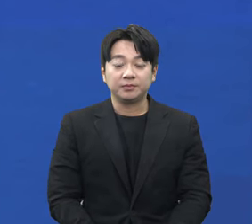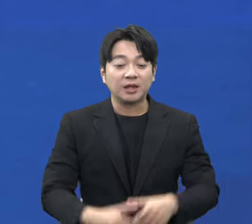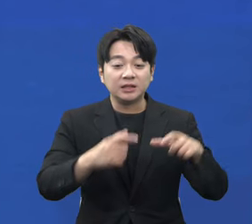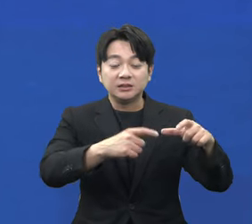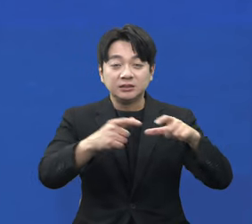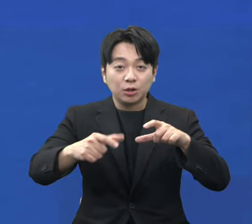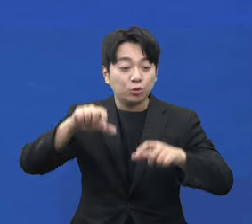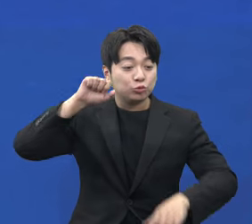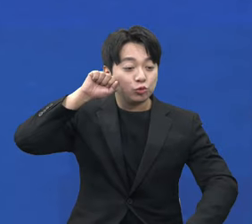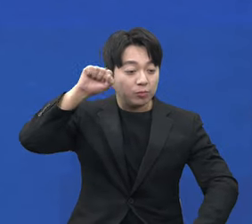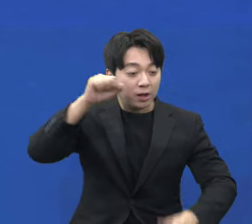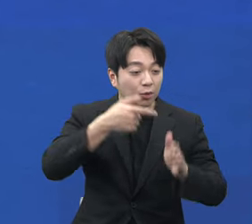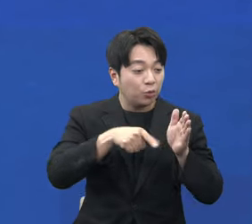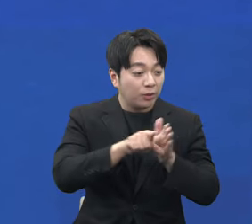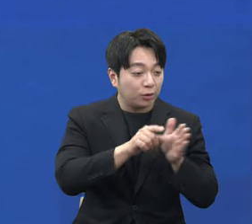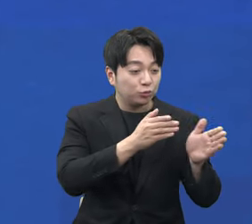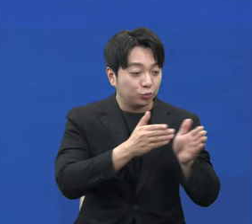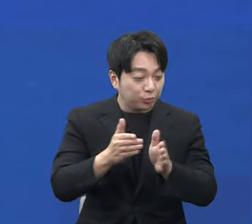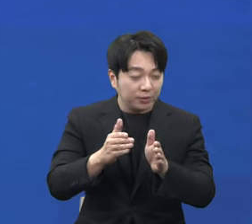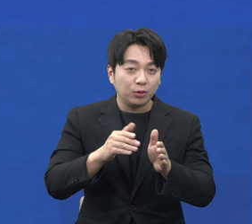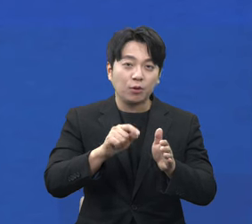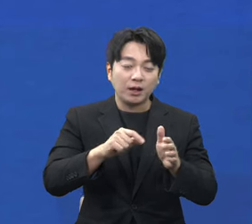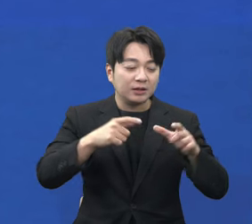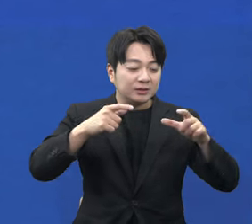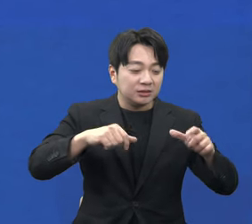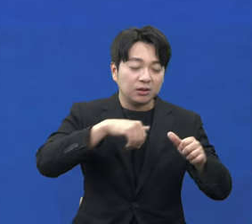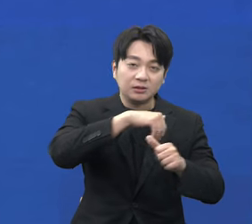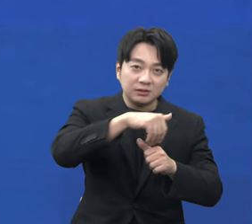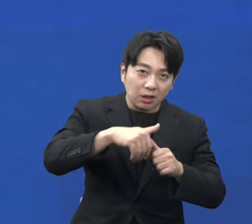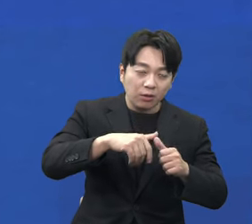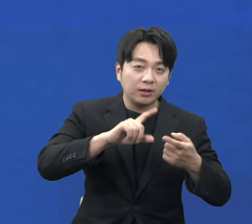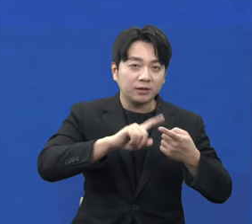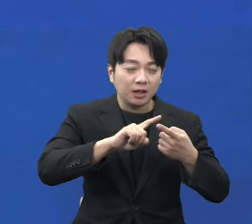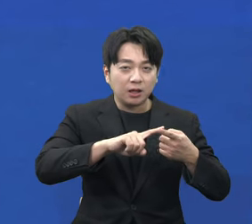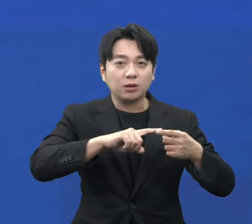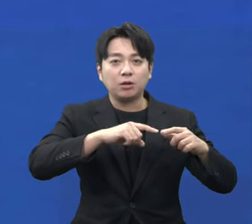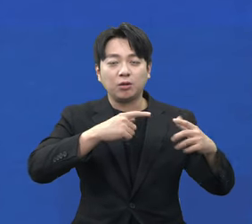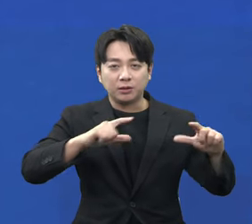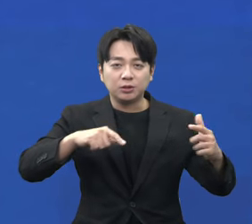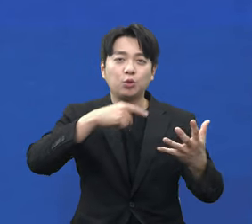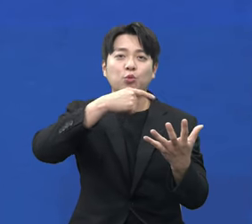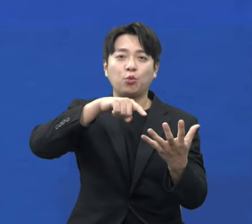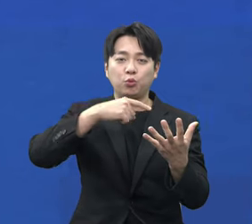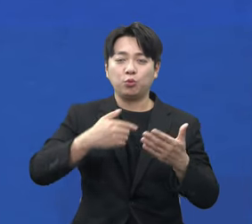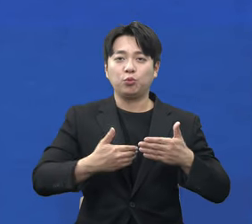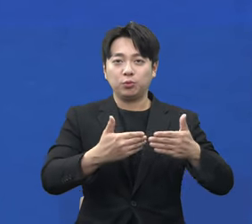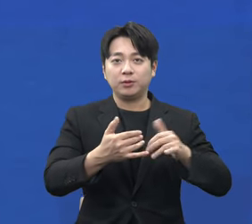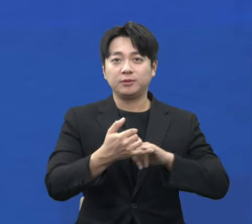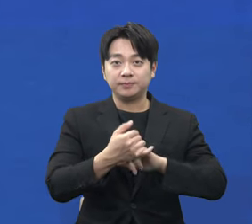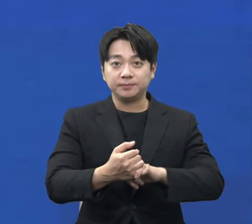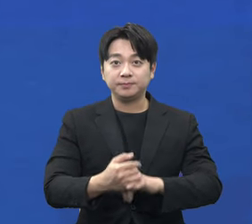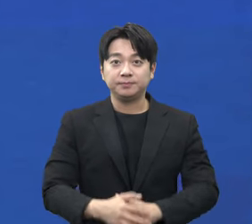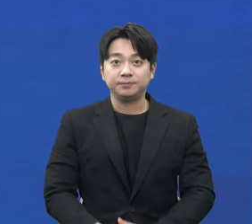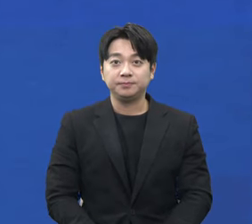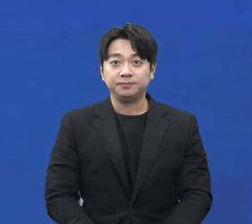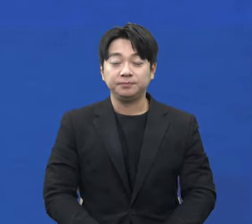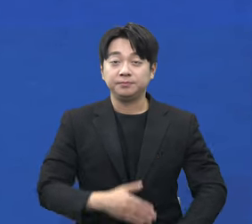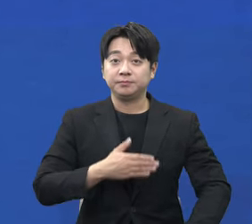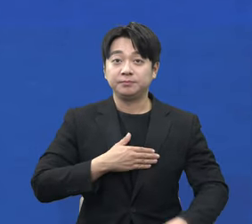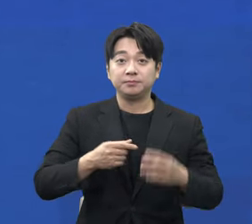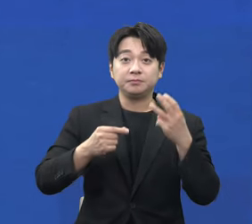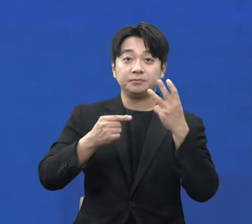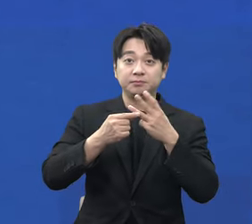지원하고 선대위 구축 등 출마자들의 기초 역량 강화 교육을 하겠습니다. 송치윤의 세 번째